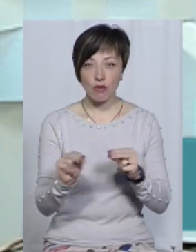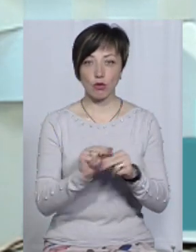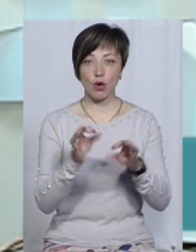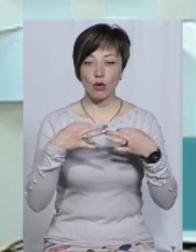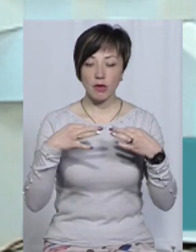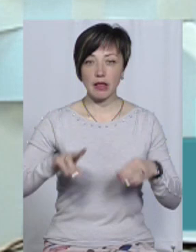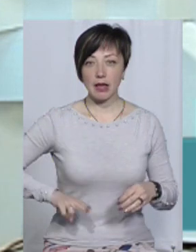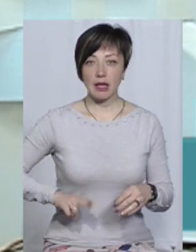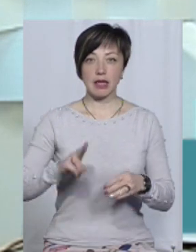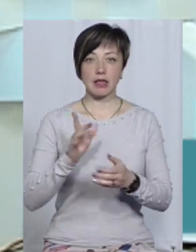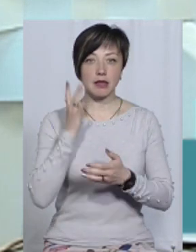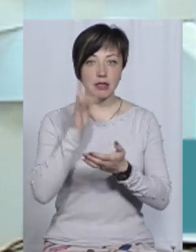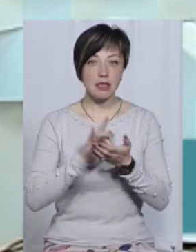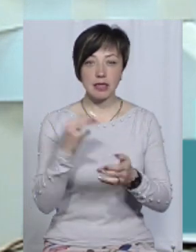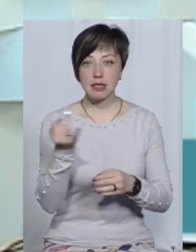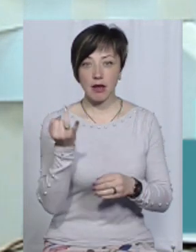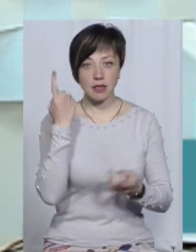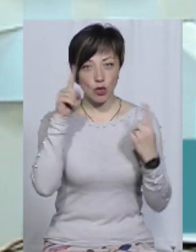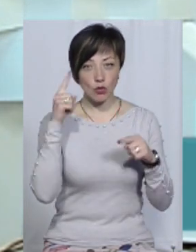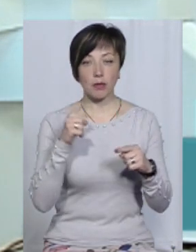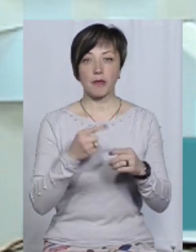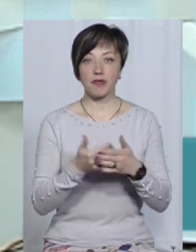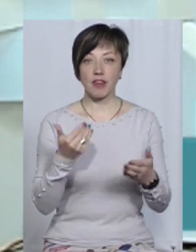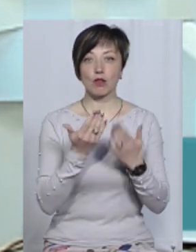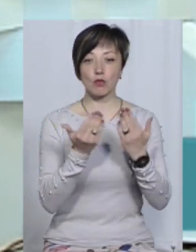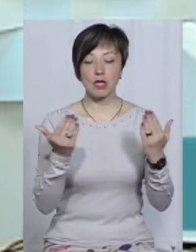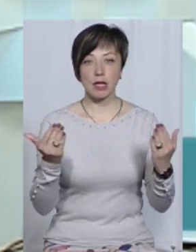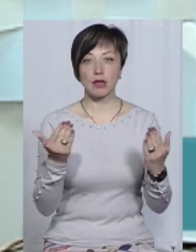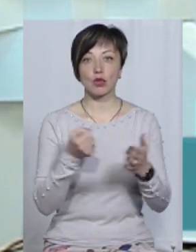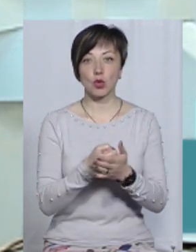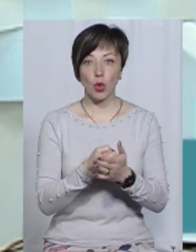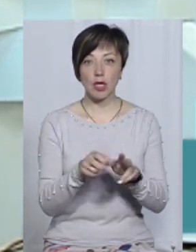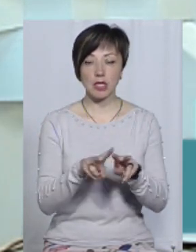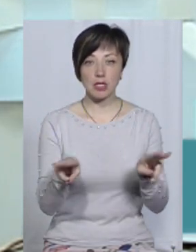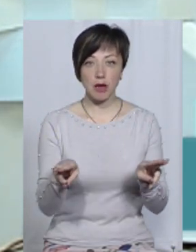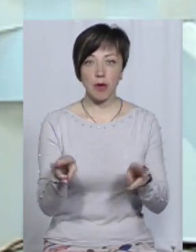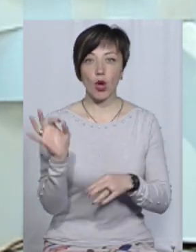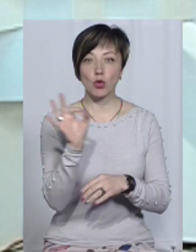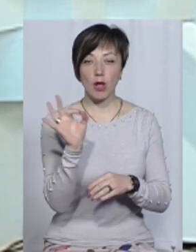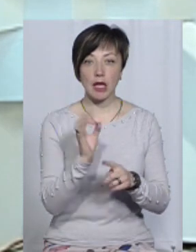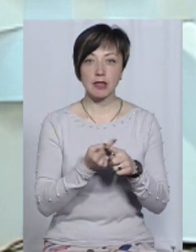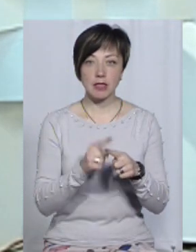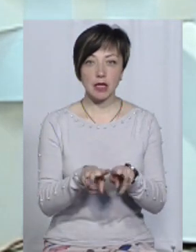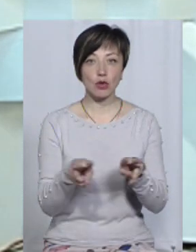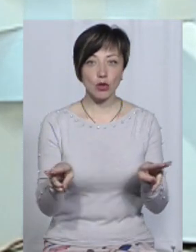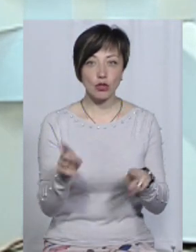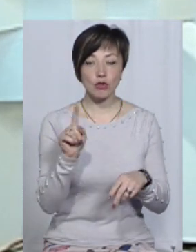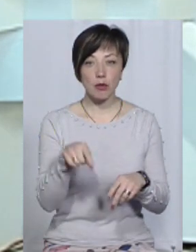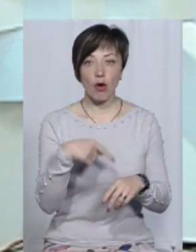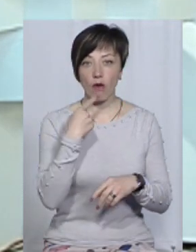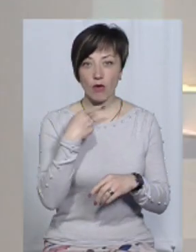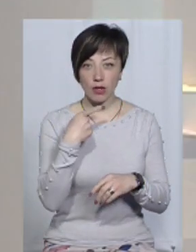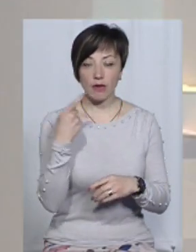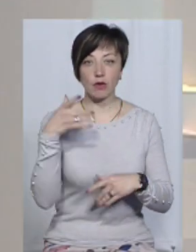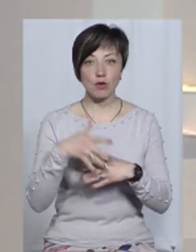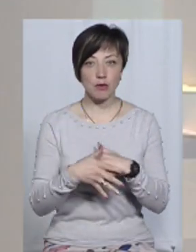мені розповідала дирекція, і цілі цікаві задумки, що від музейних експонатів до тих самих туалетів, це теж те, про що ви говорите,